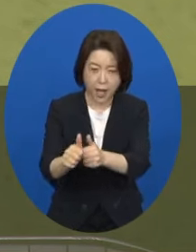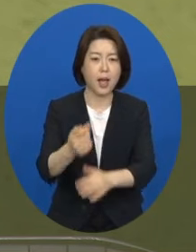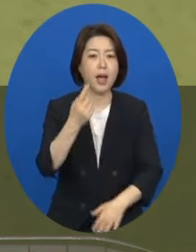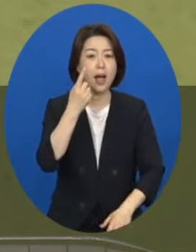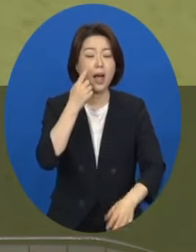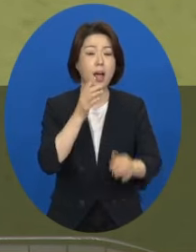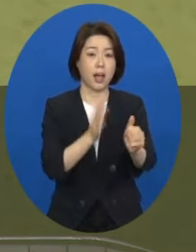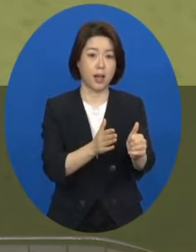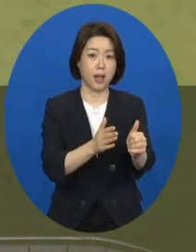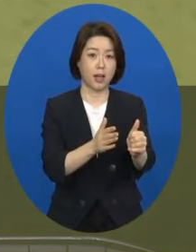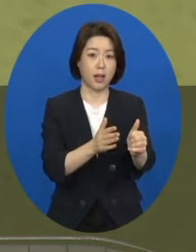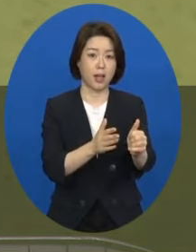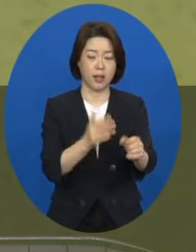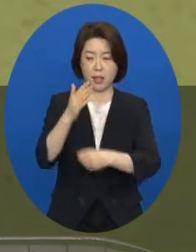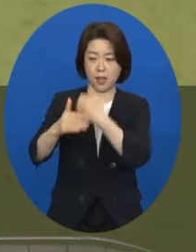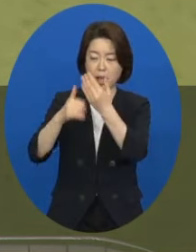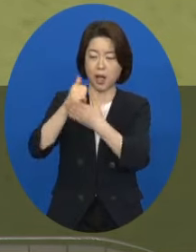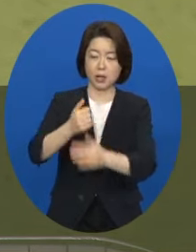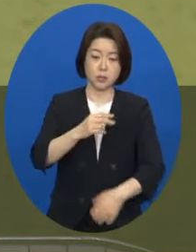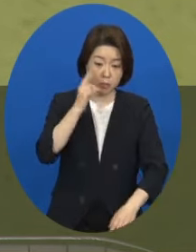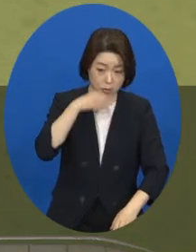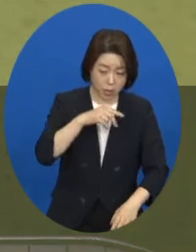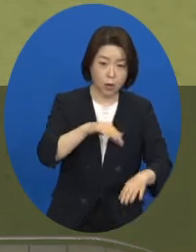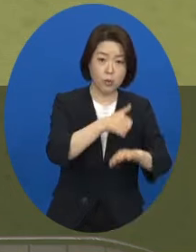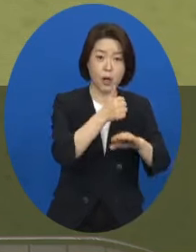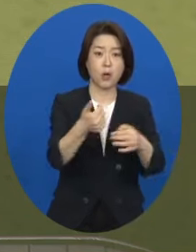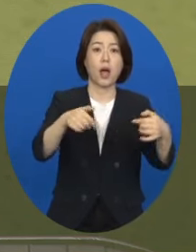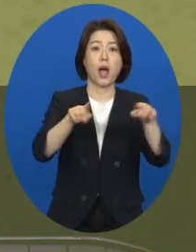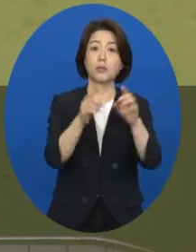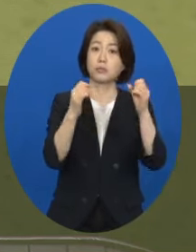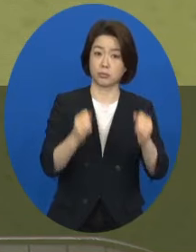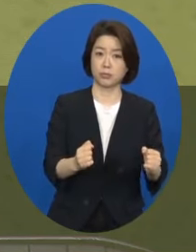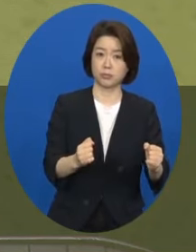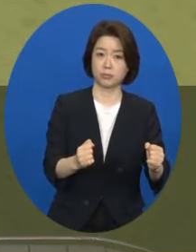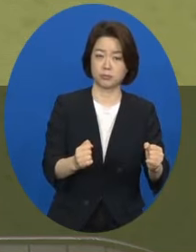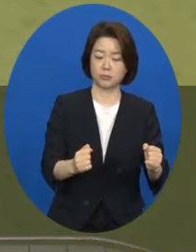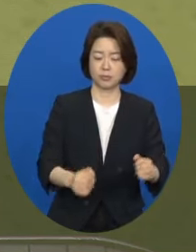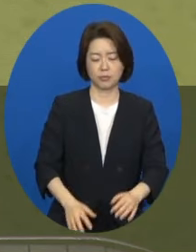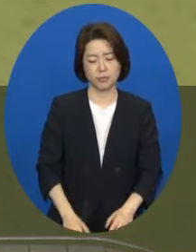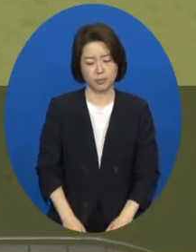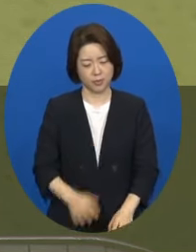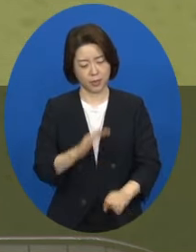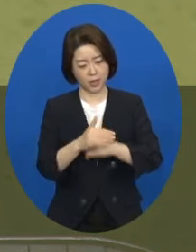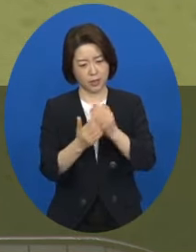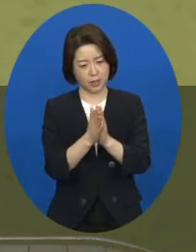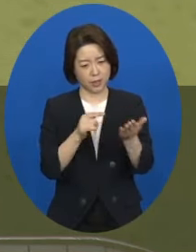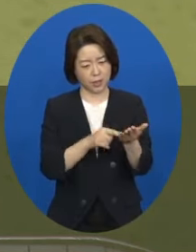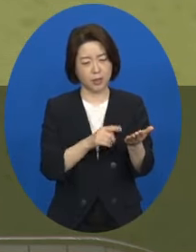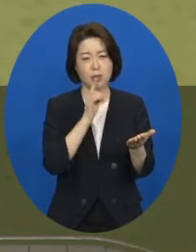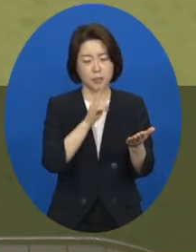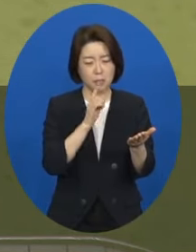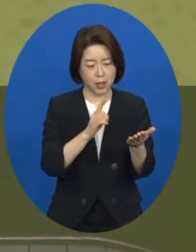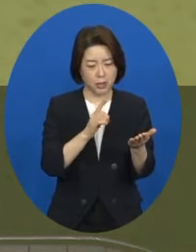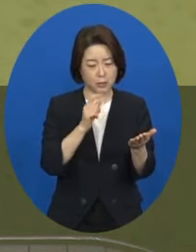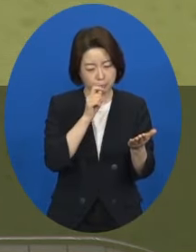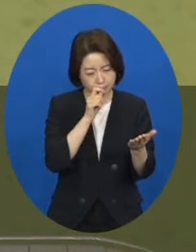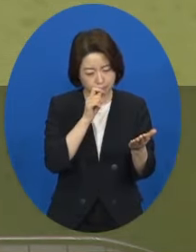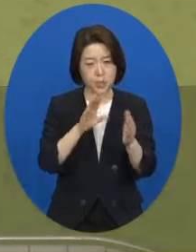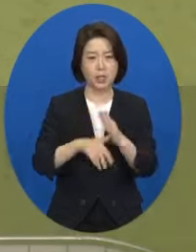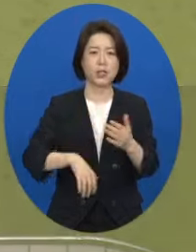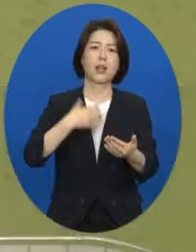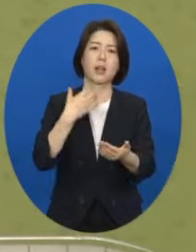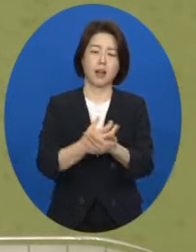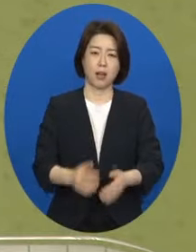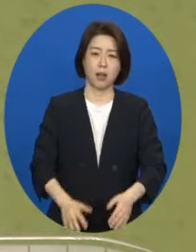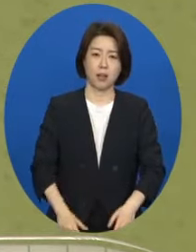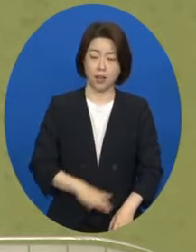따라가십시오. 하나님이 사울과 함께 하신다는 거예요. 저는 이 말씀을 묵상하는데 참 감동이 됐어요. 비록 우리가 잘못된